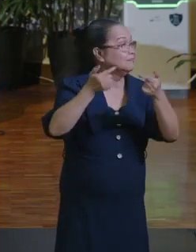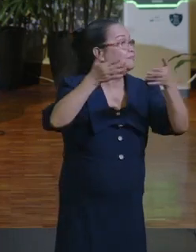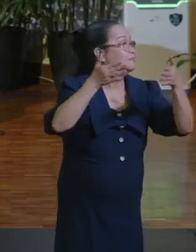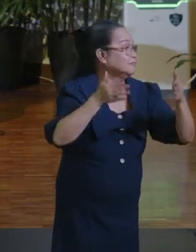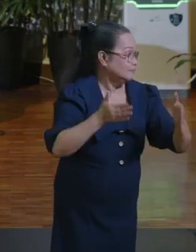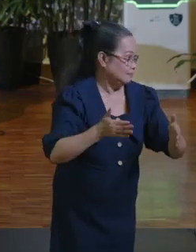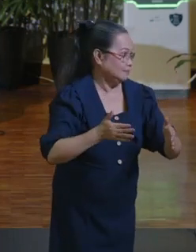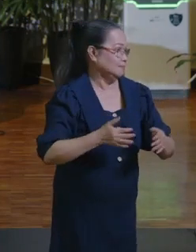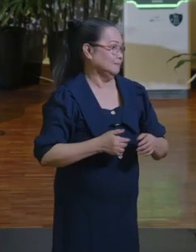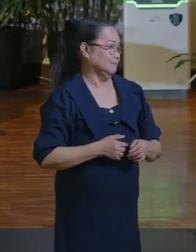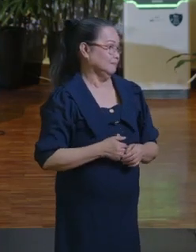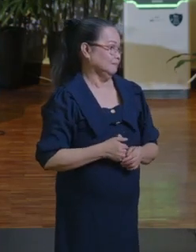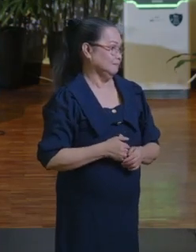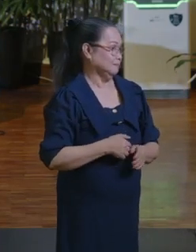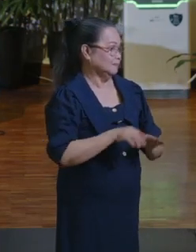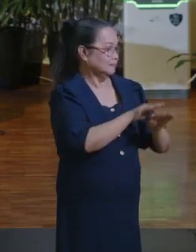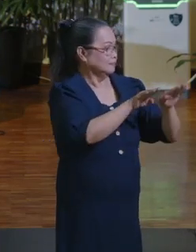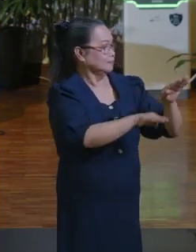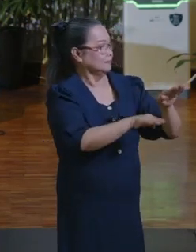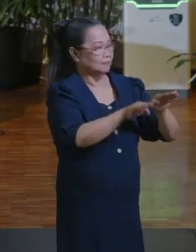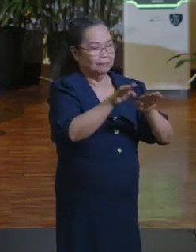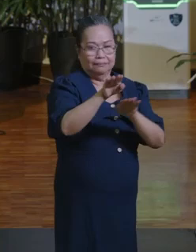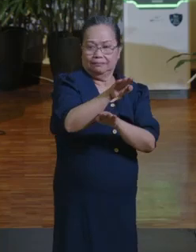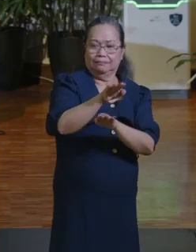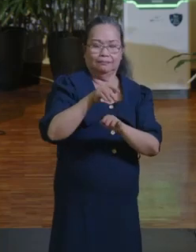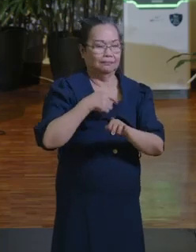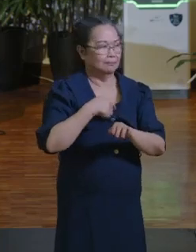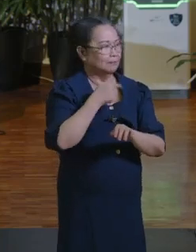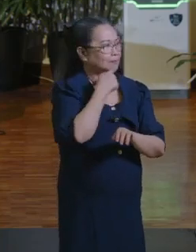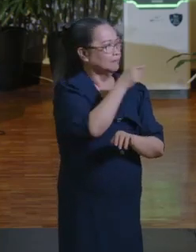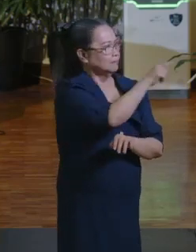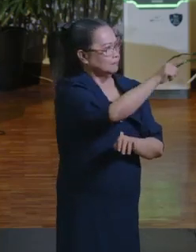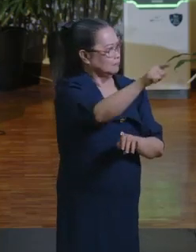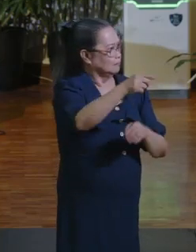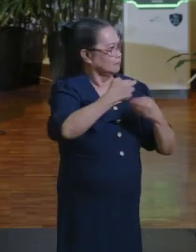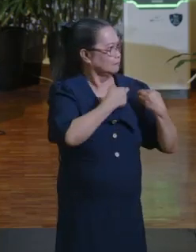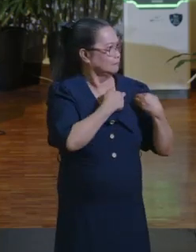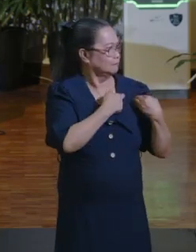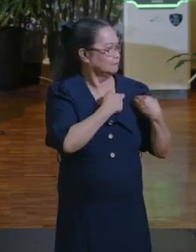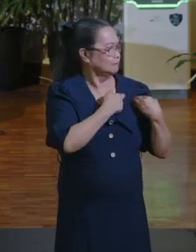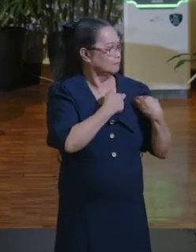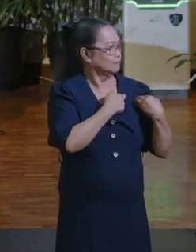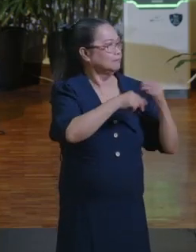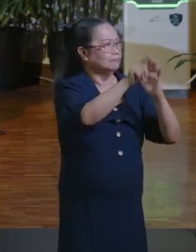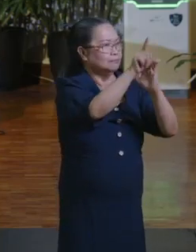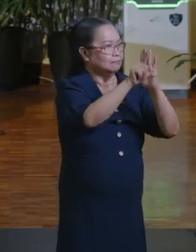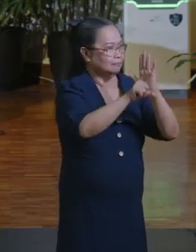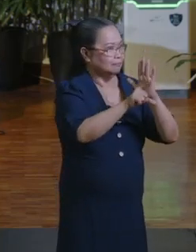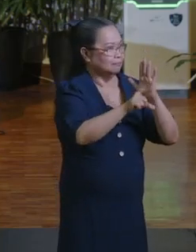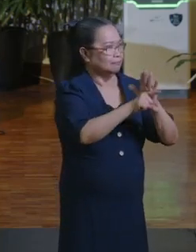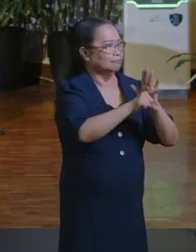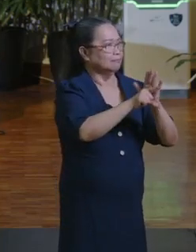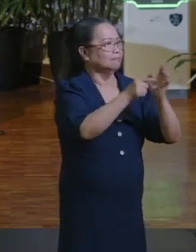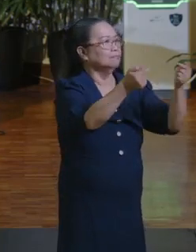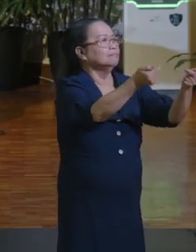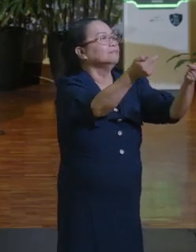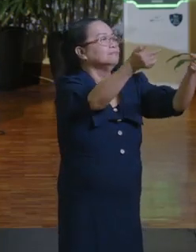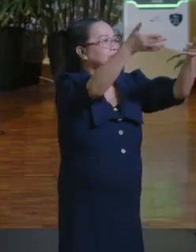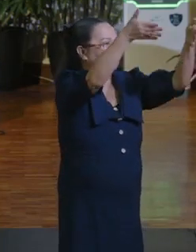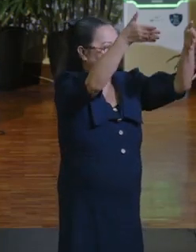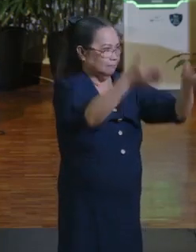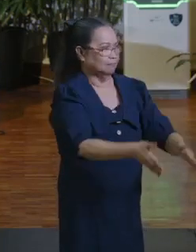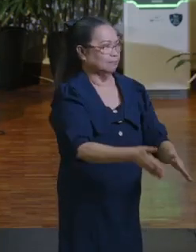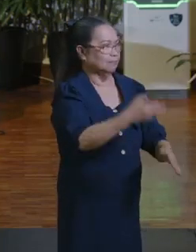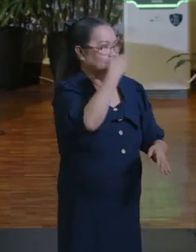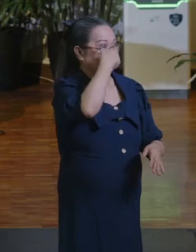sin and are convicted by the law as transgressors.